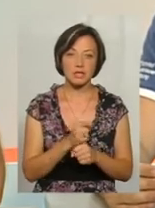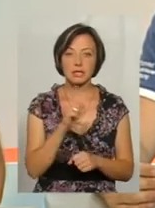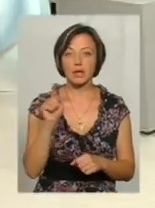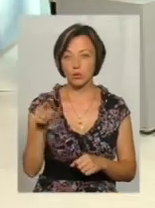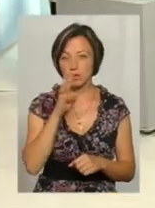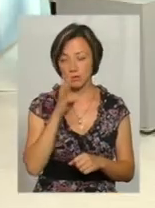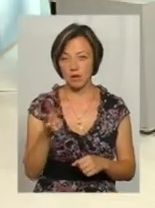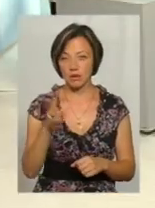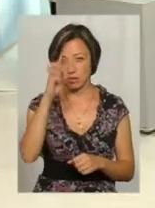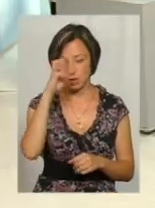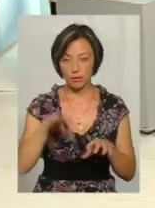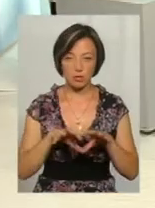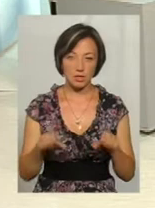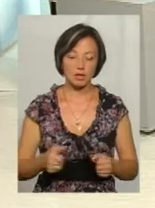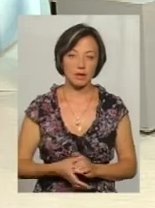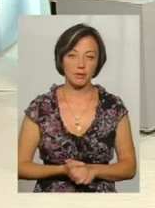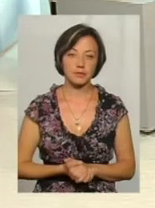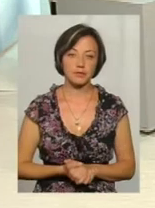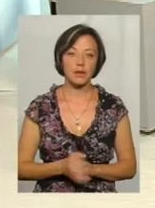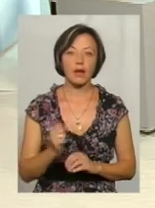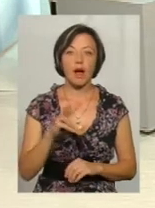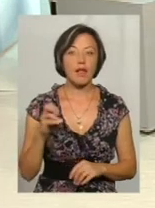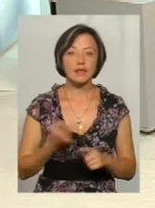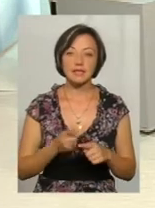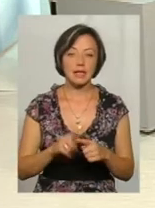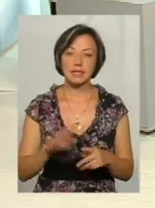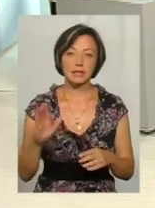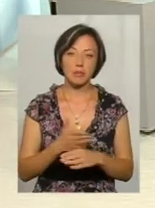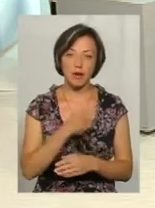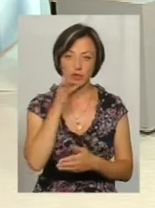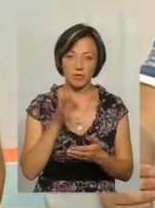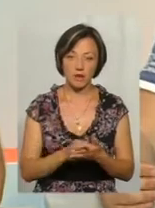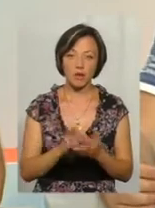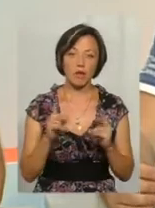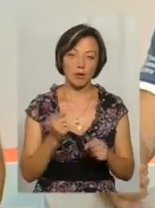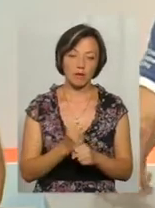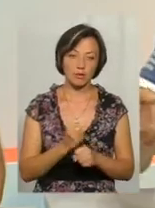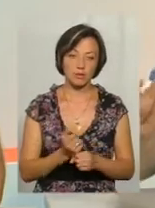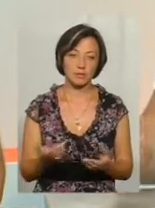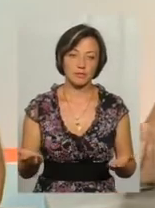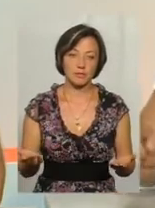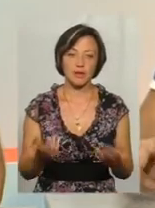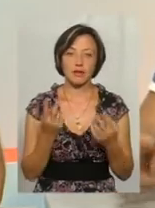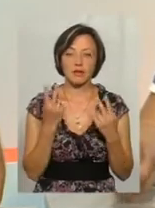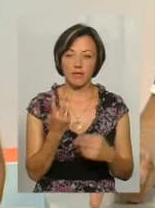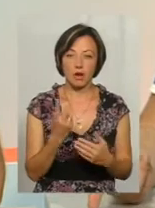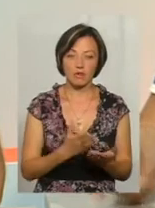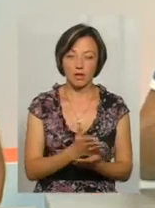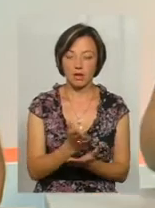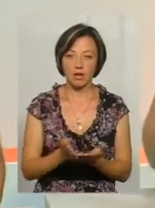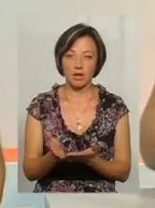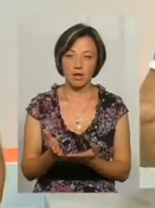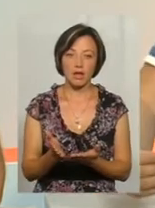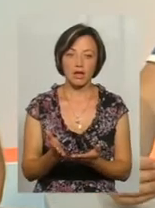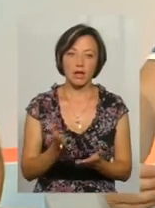на державних посадах, скажімо так. Але знову ж таки, це не знімає відповідальності з того, як вони працюють. Тут такі два шляхи є роботи.